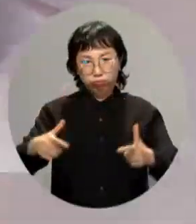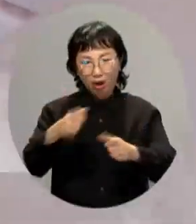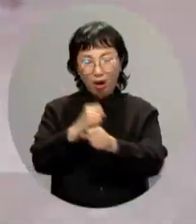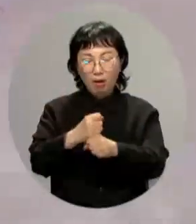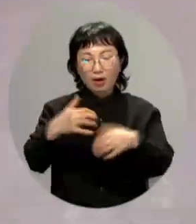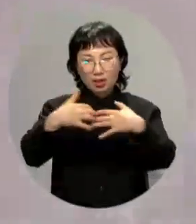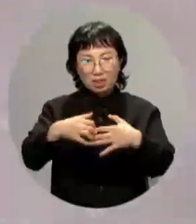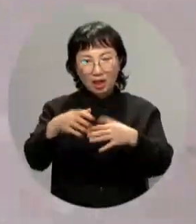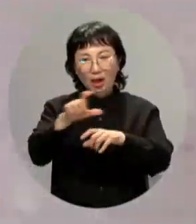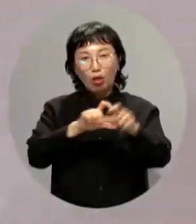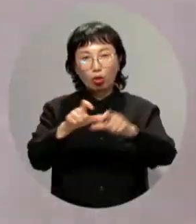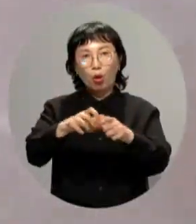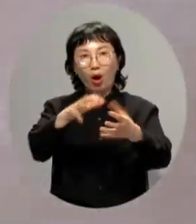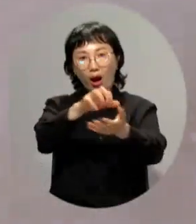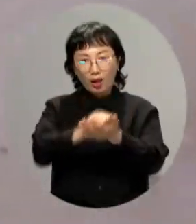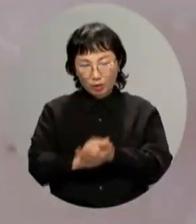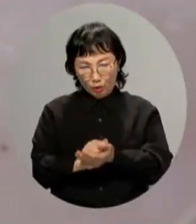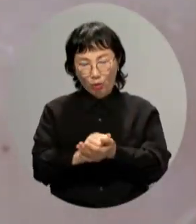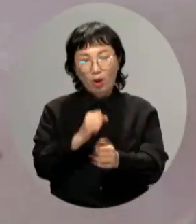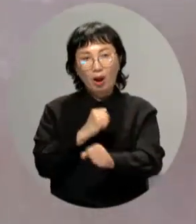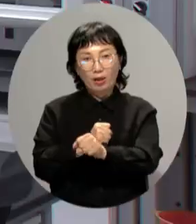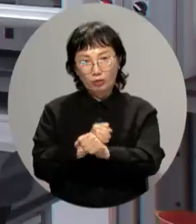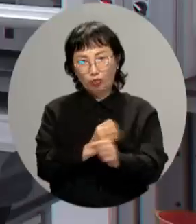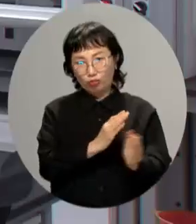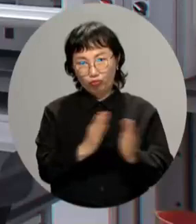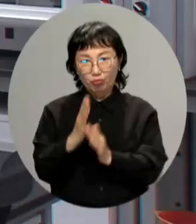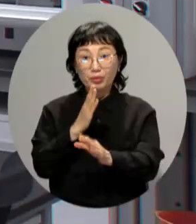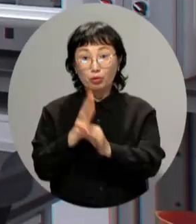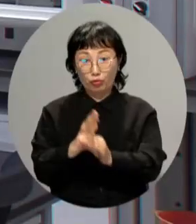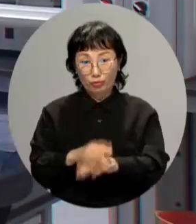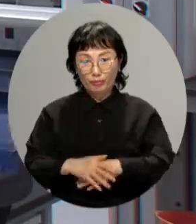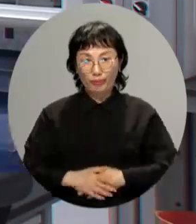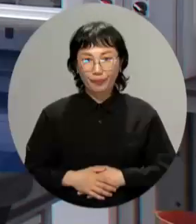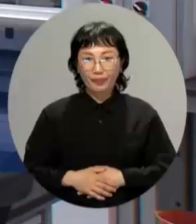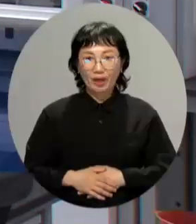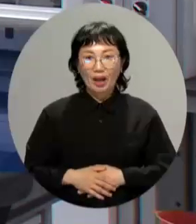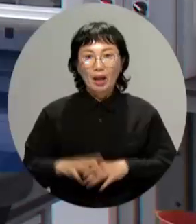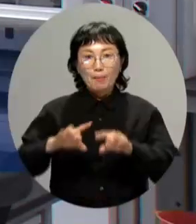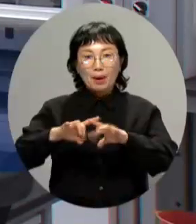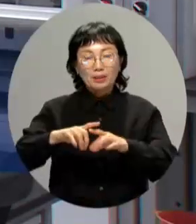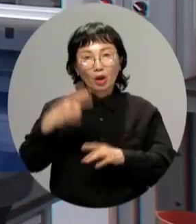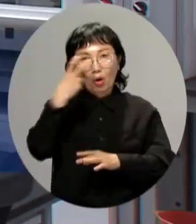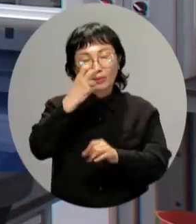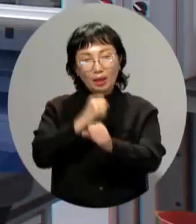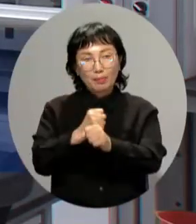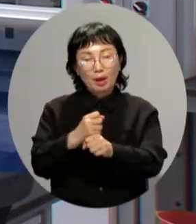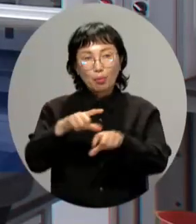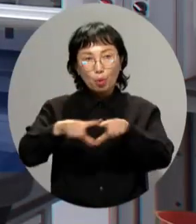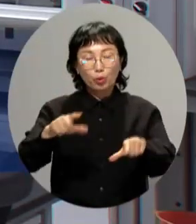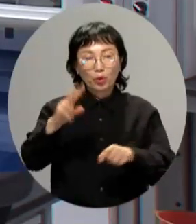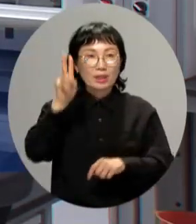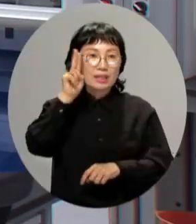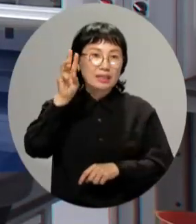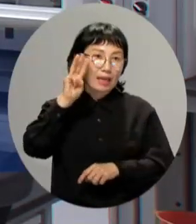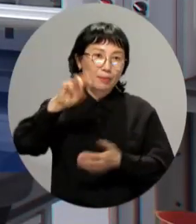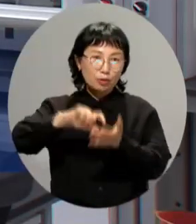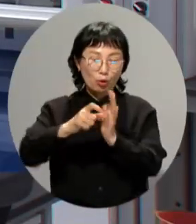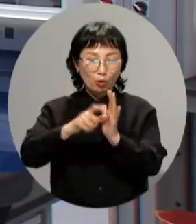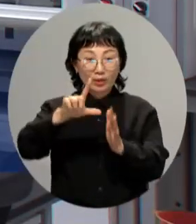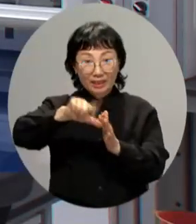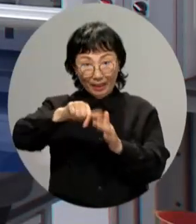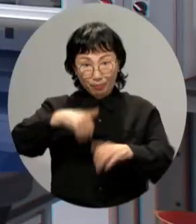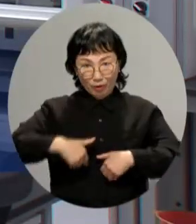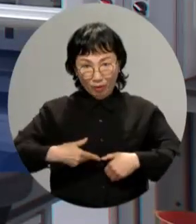장비도 추가로 도입하는 등 대응에 나섰습니다. 방사능 검사라고 하면 평균 2, 3일 정도 소요가 됐었거든요. 당일날